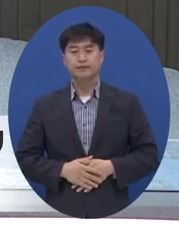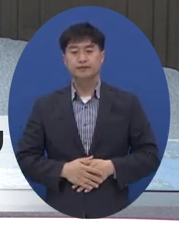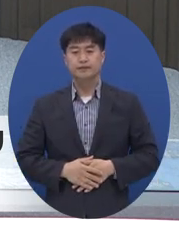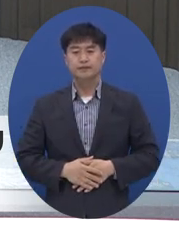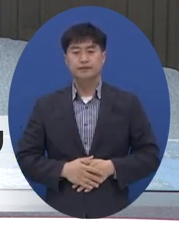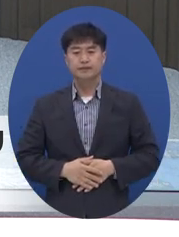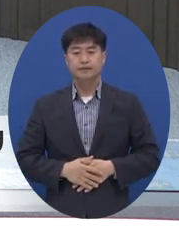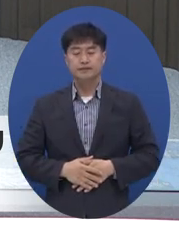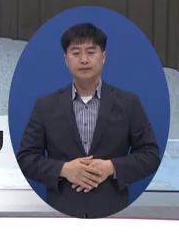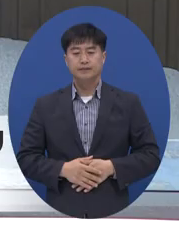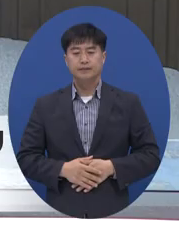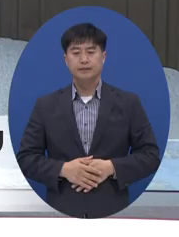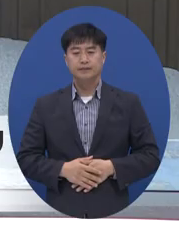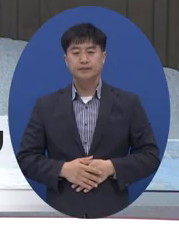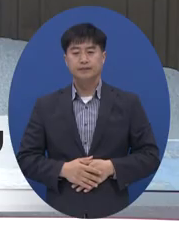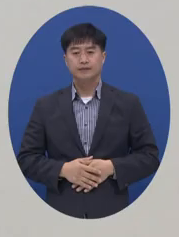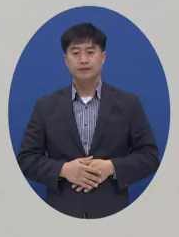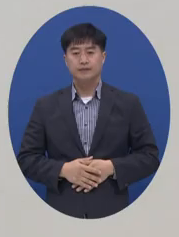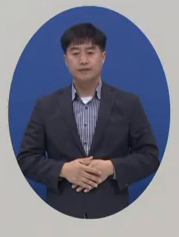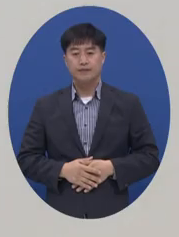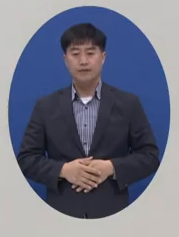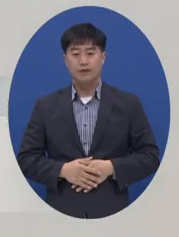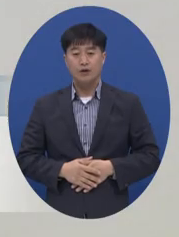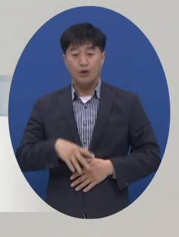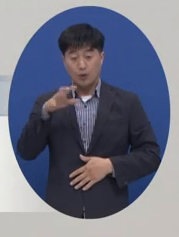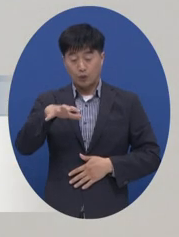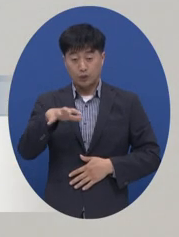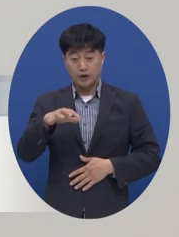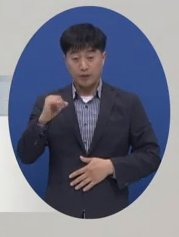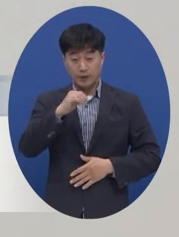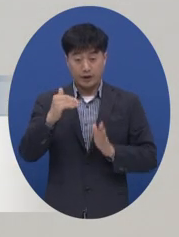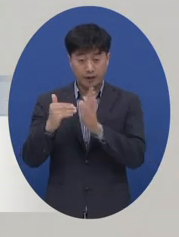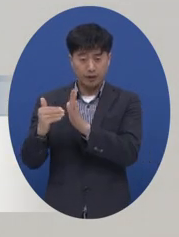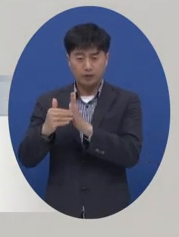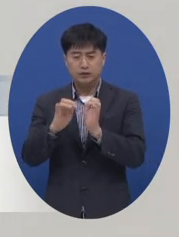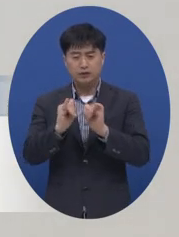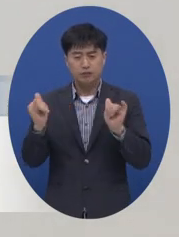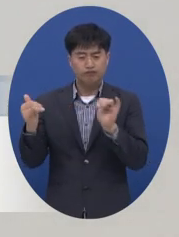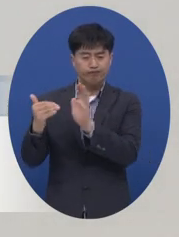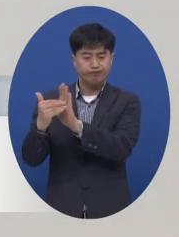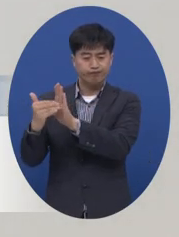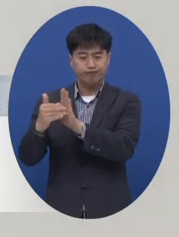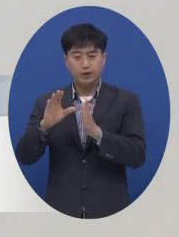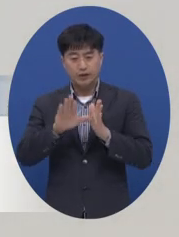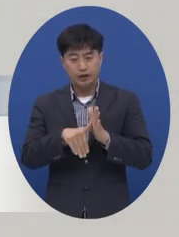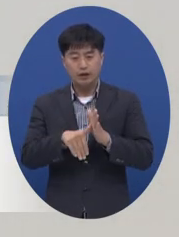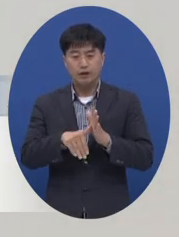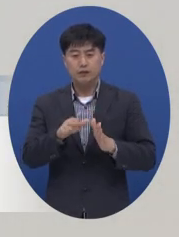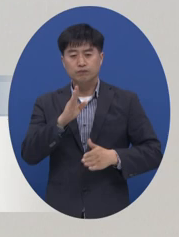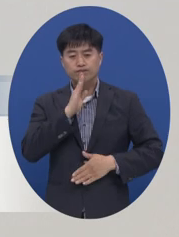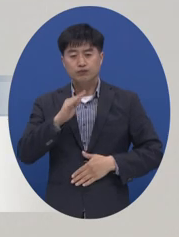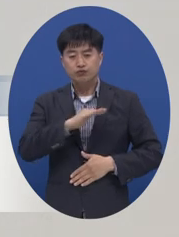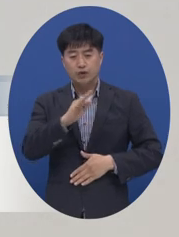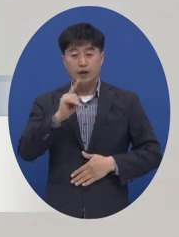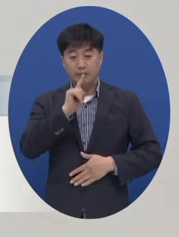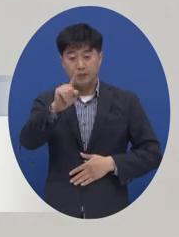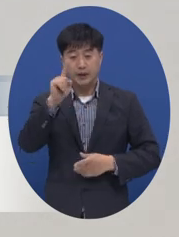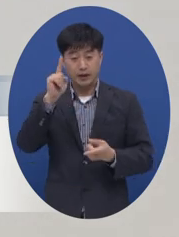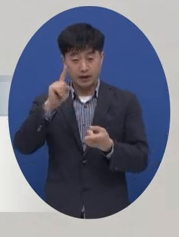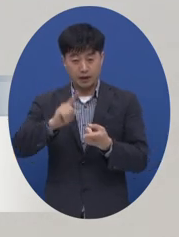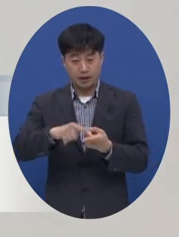북부 김태희 기자의 보도입니다. 우리가 이제 현장에 소독을 하거나 또 주민들을 통제하거나